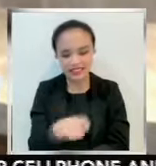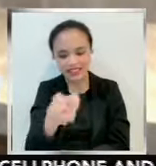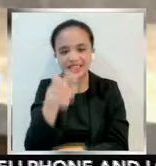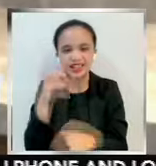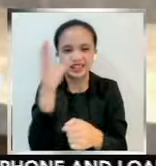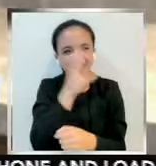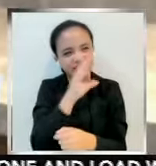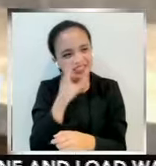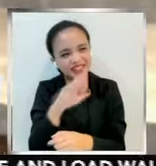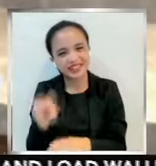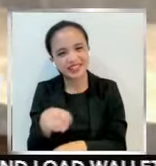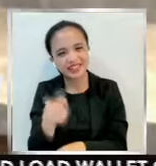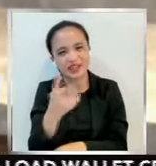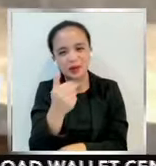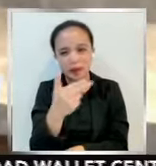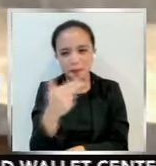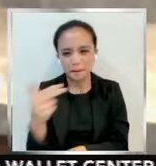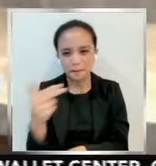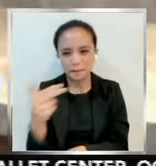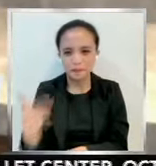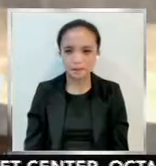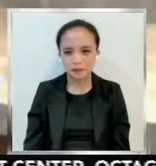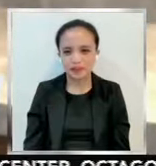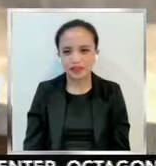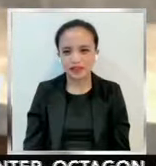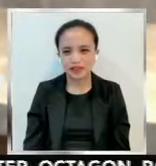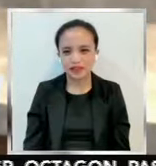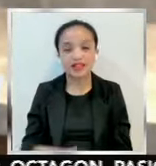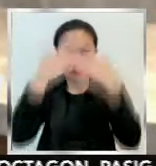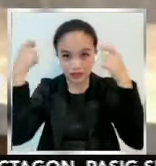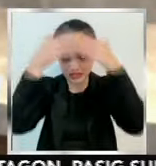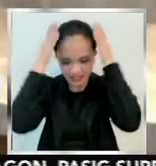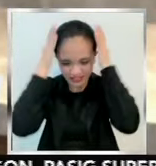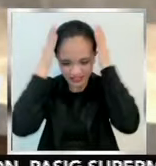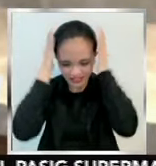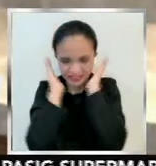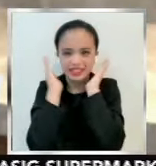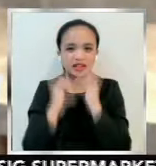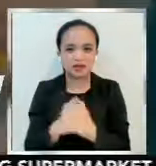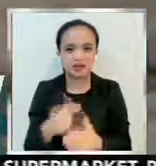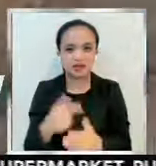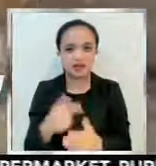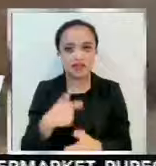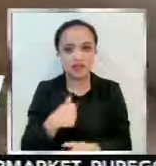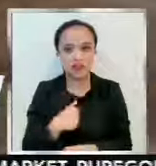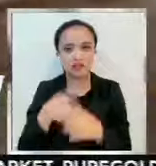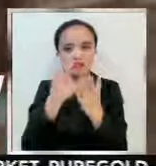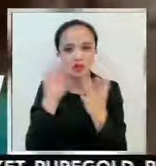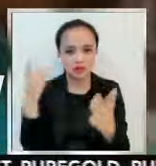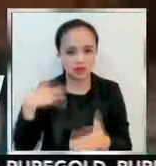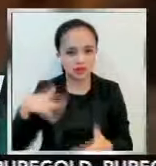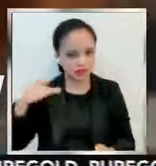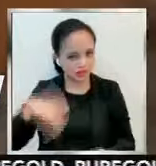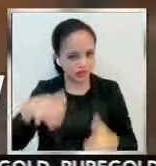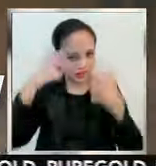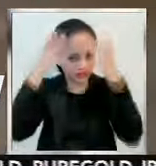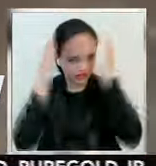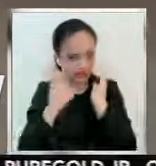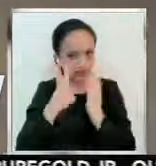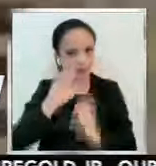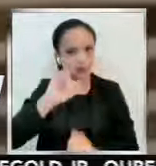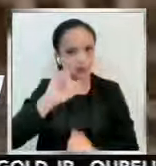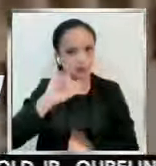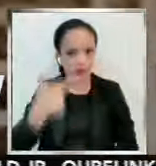Opo, the hair. The hair, di ba? Ayan. Ako pa naman ang pumili ng style ng wig. Certified hit nga online